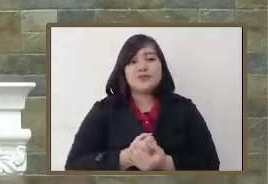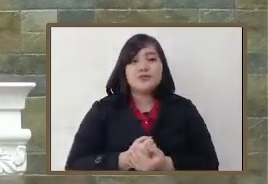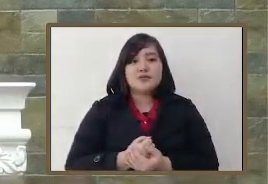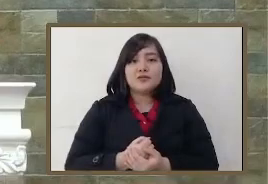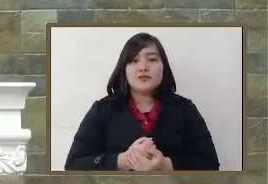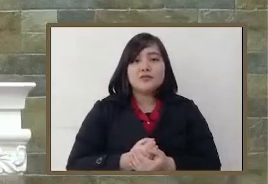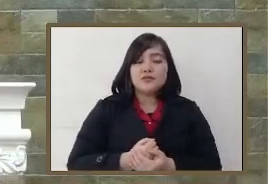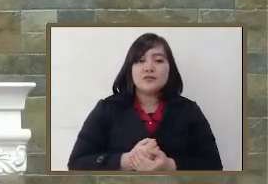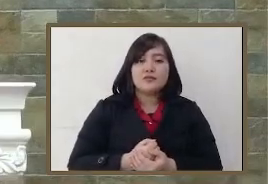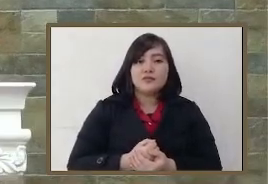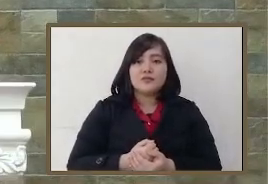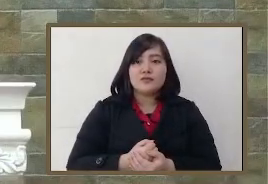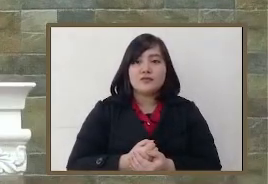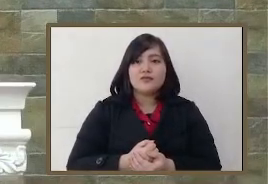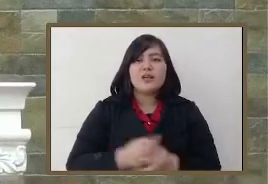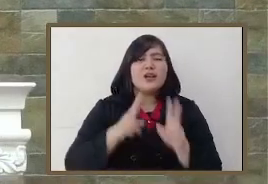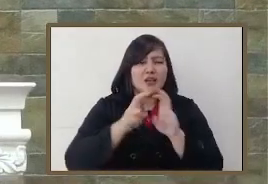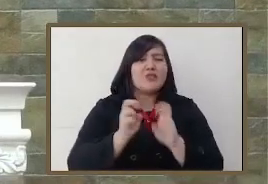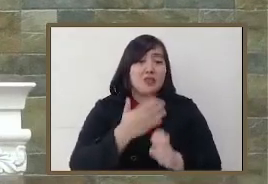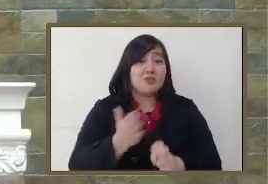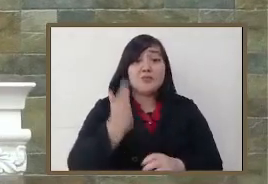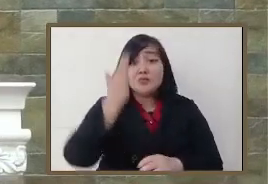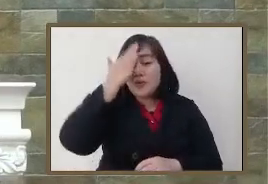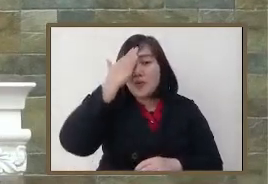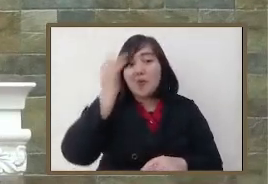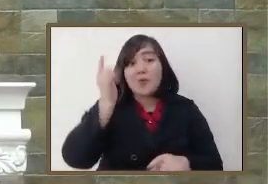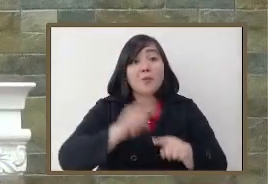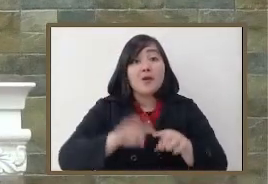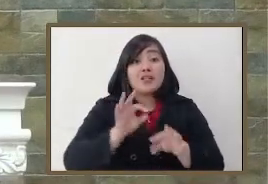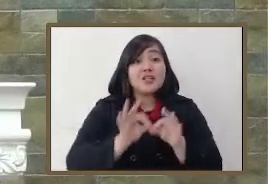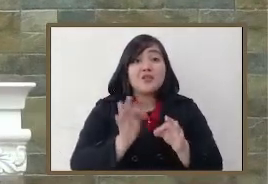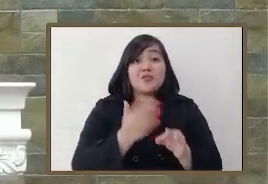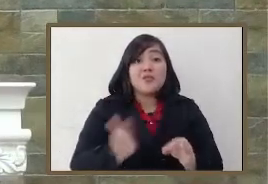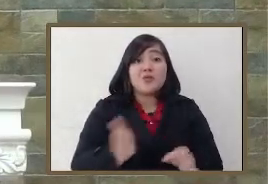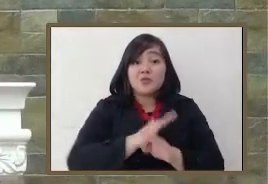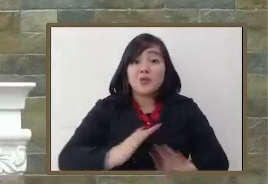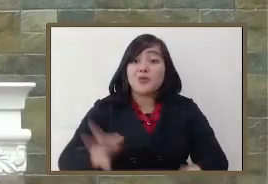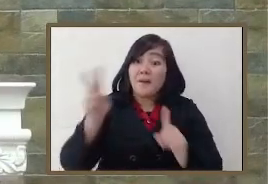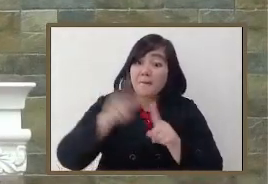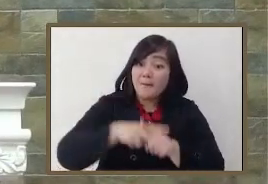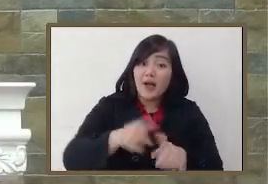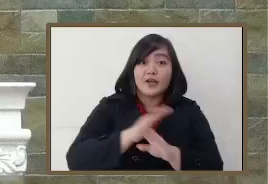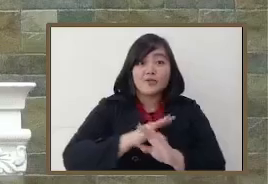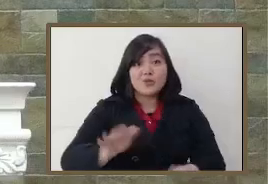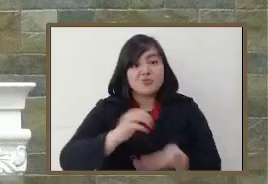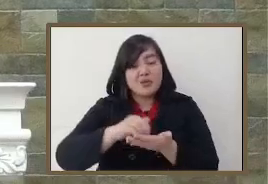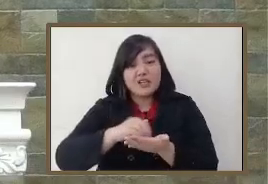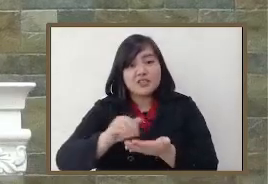Kahit yun ang alam mo, pero hindi mo na ilalagay. Sabihin mo, baptist ka, paano mo nalaman na baptist ka?